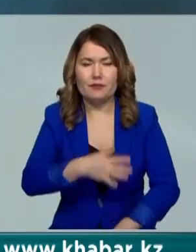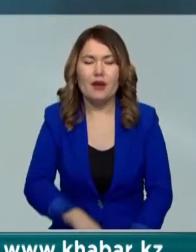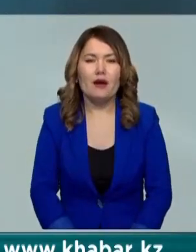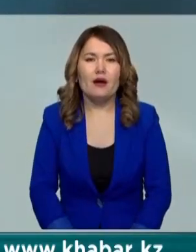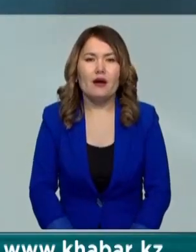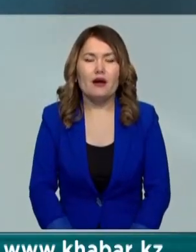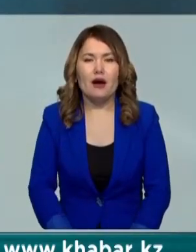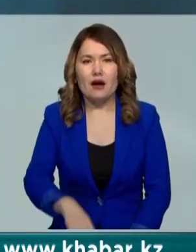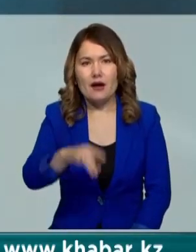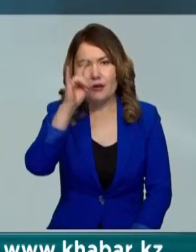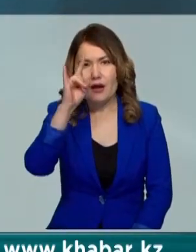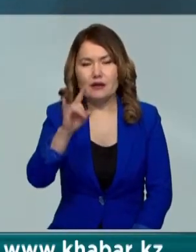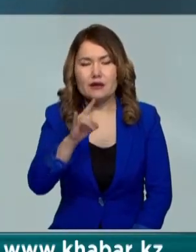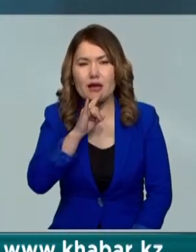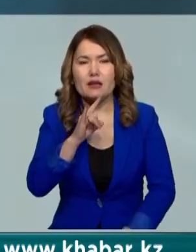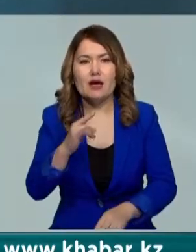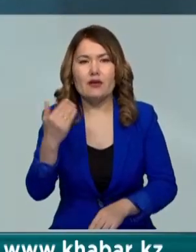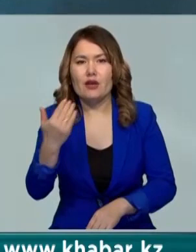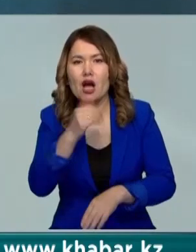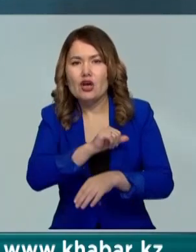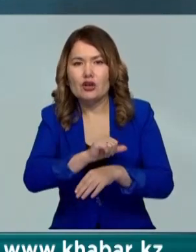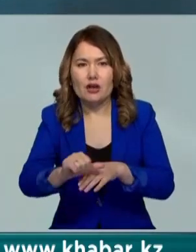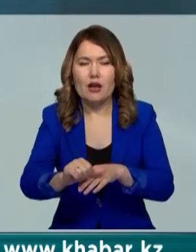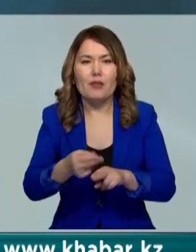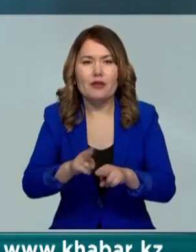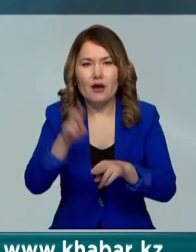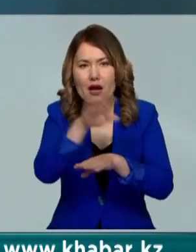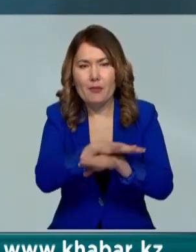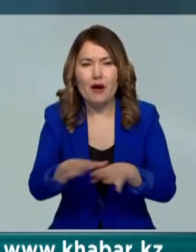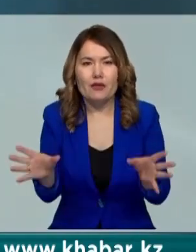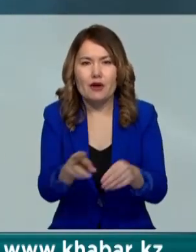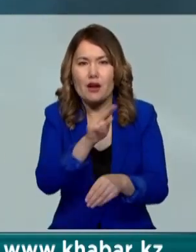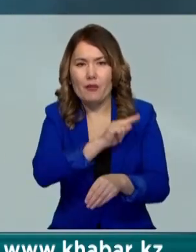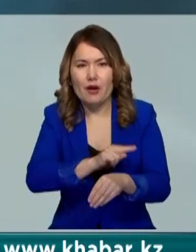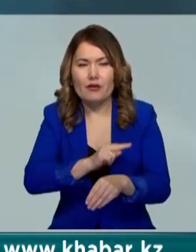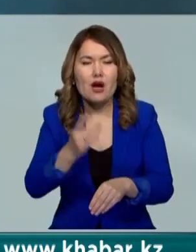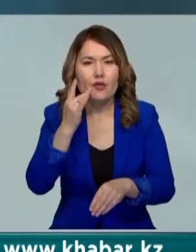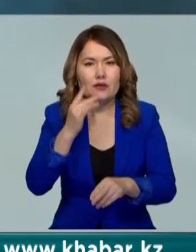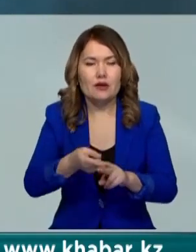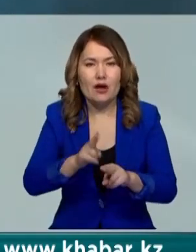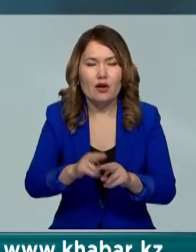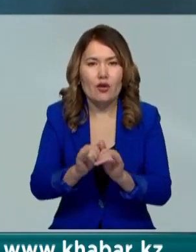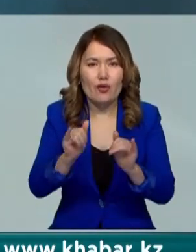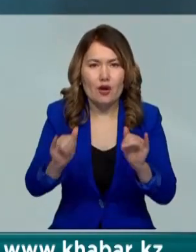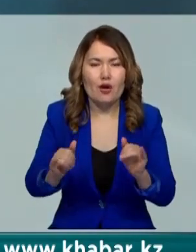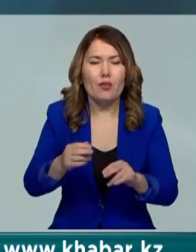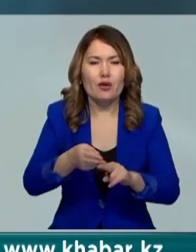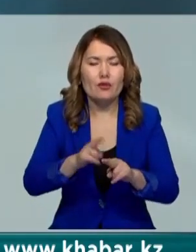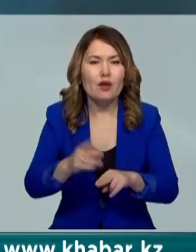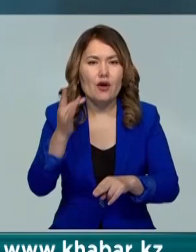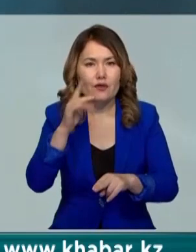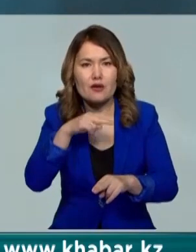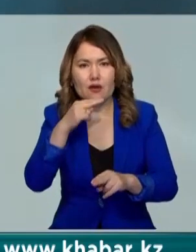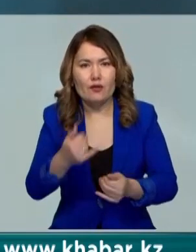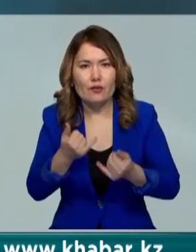Ел жаңалықтарына ойыссақ, Қазақстанның алыс шетелдегі елдермен сыртқы байланысы отандық саясаттанушылардың